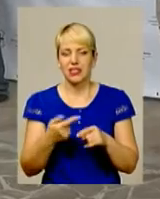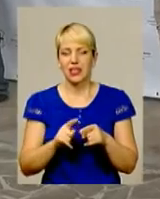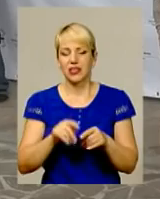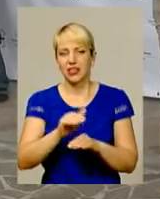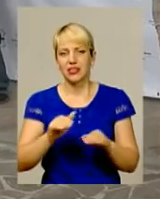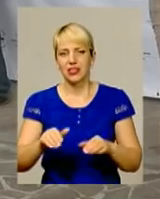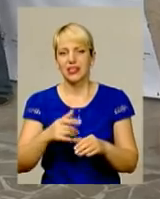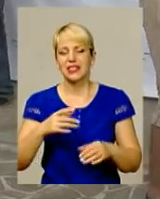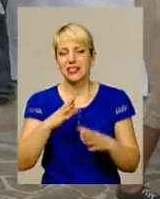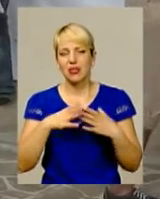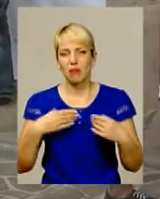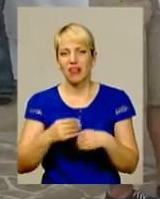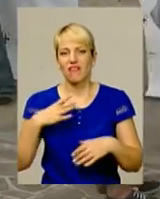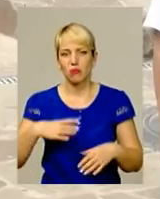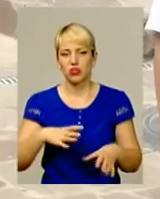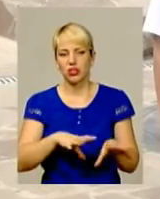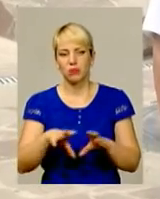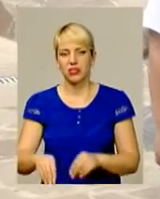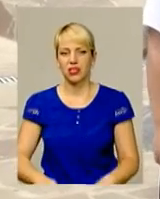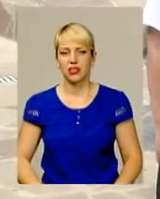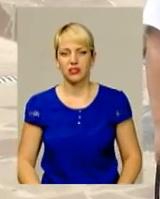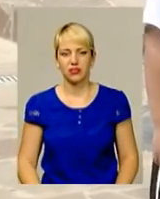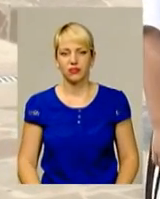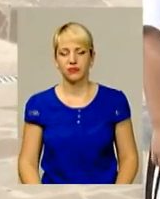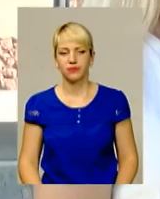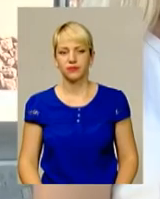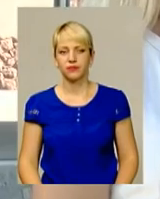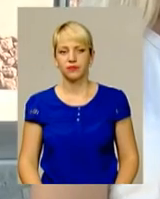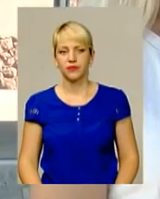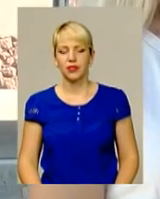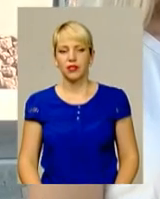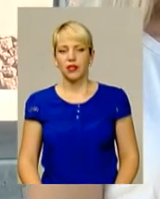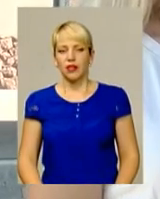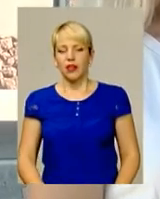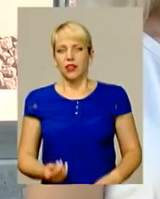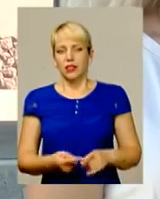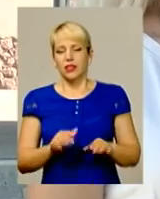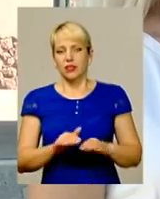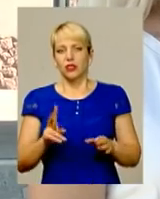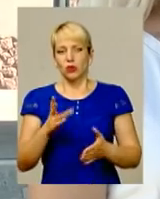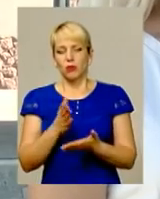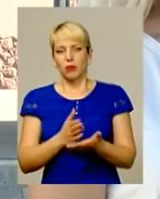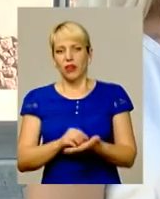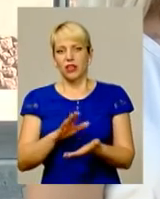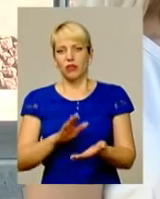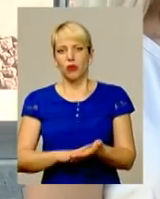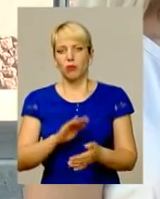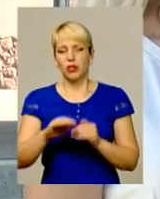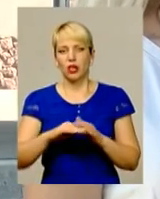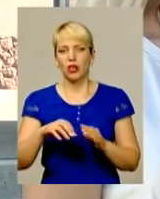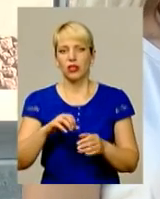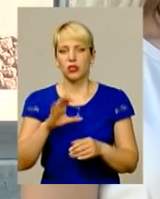із сімей вимушених переселенців. Це діти, які перебувають у нас на обліку під